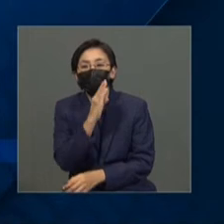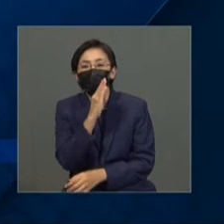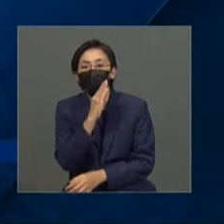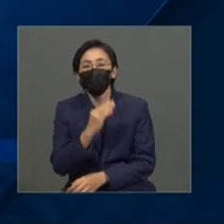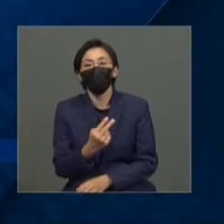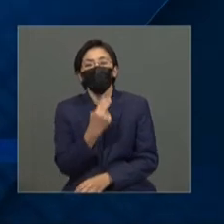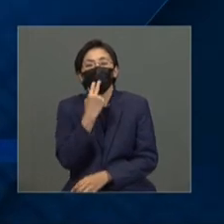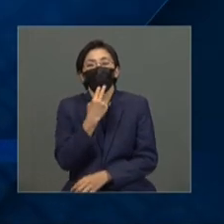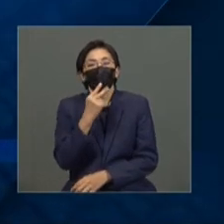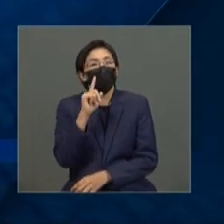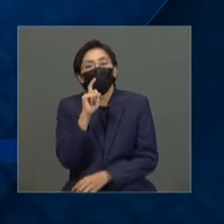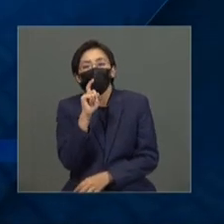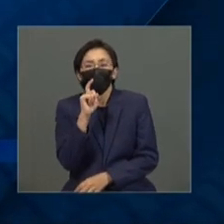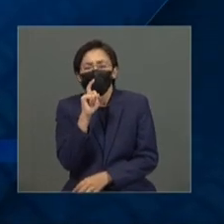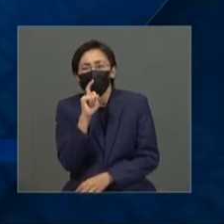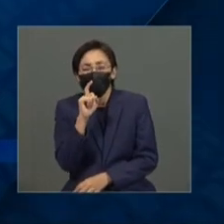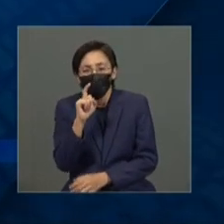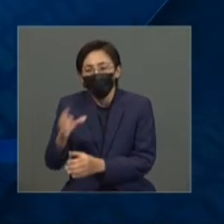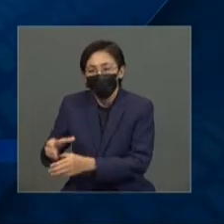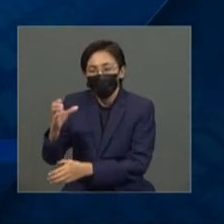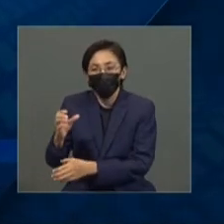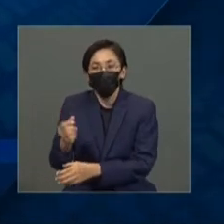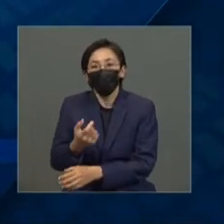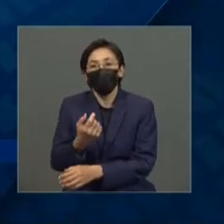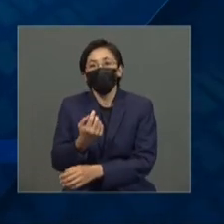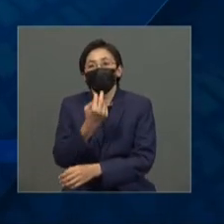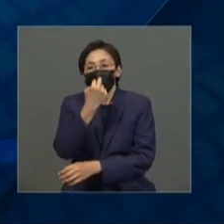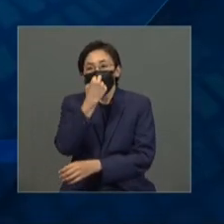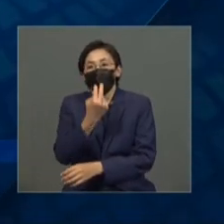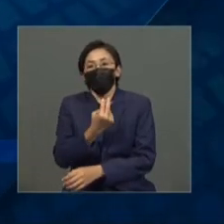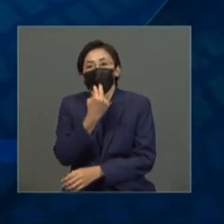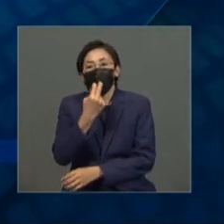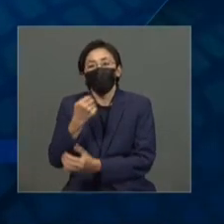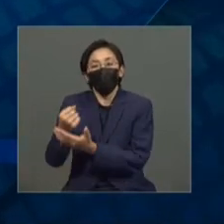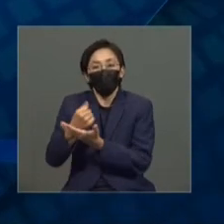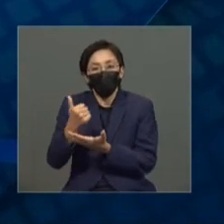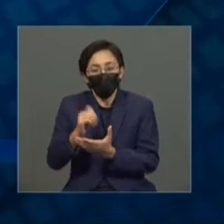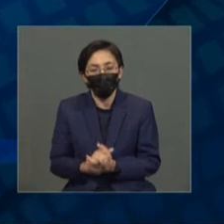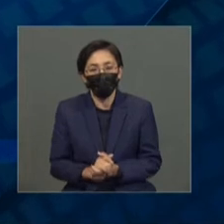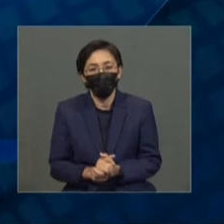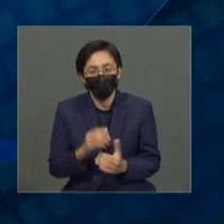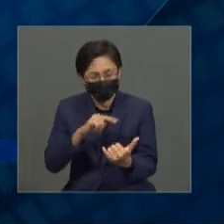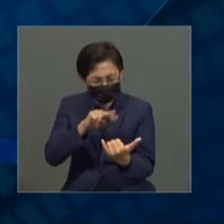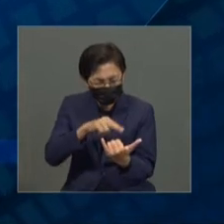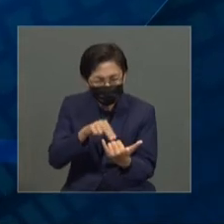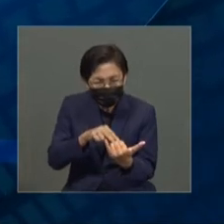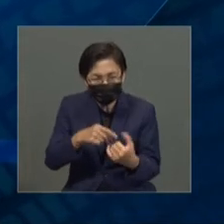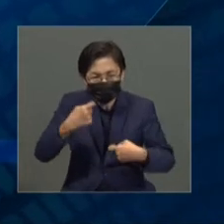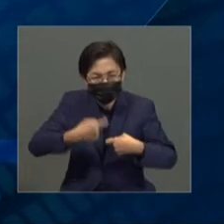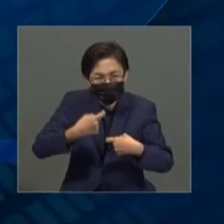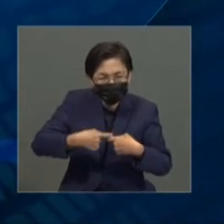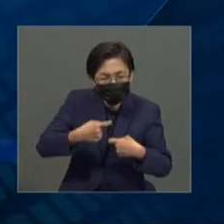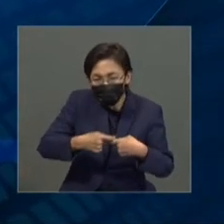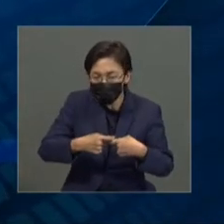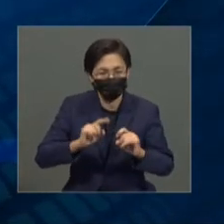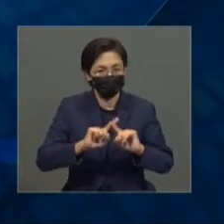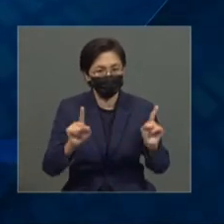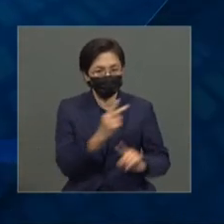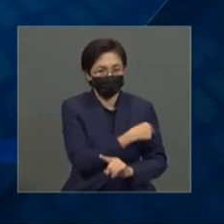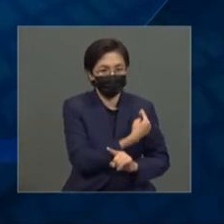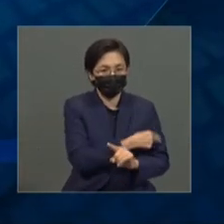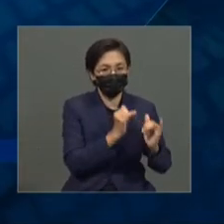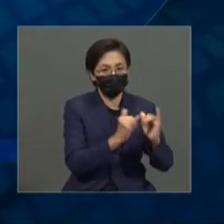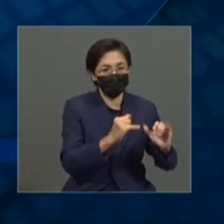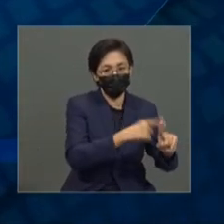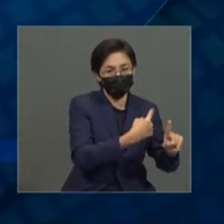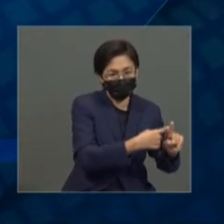ผู้ป่วยเขาจำเป็นต้องการการรักษาที่มีความละเอียดความยากลำบากมากยิ่งขึ้นอาจจะต้องมี